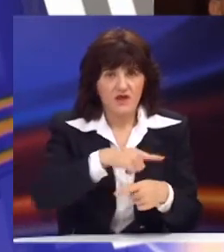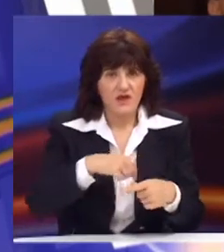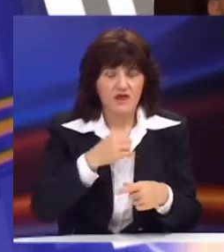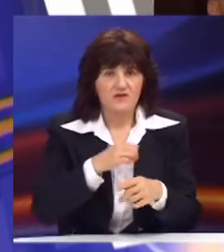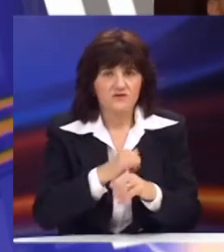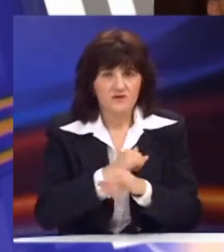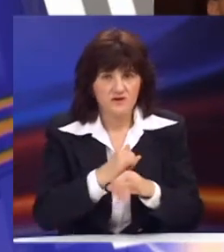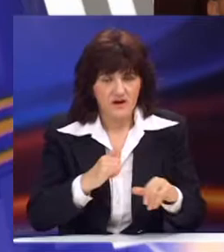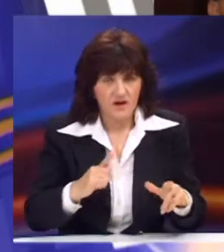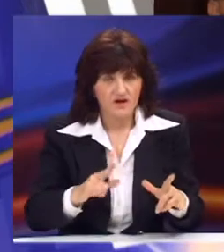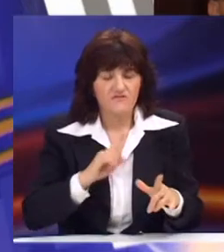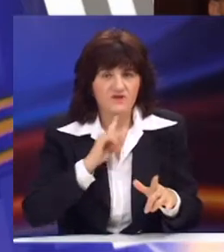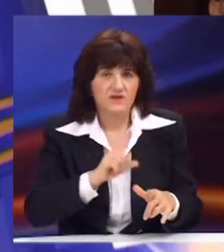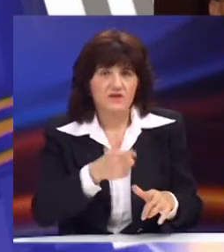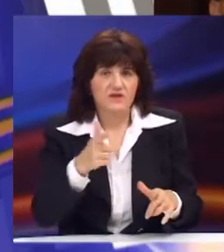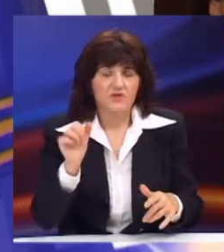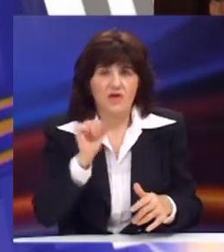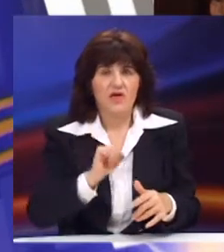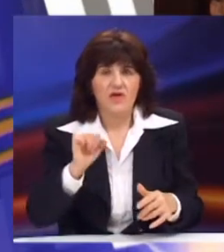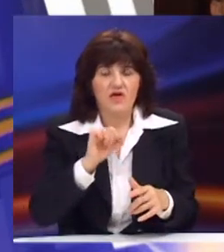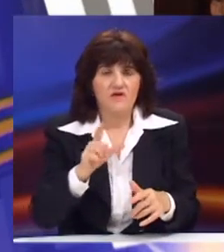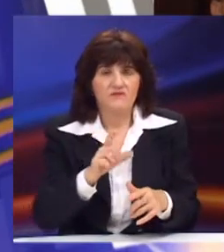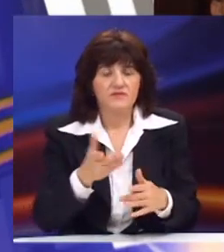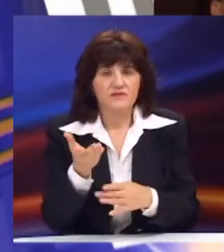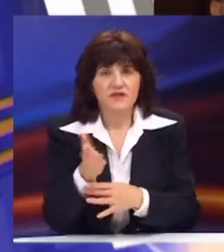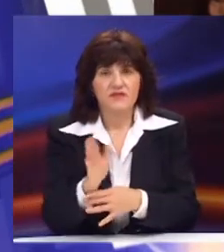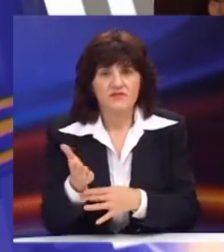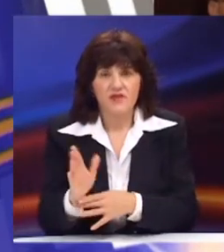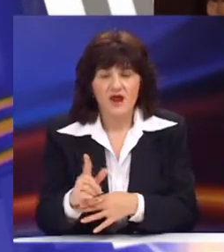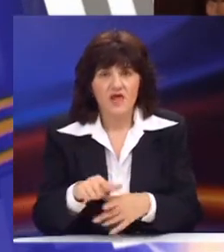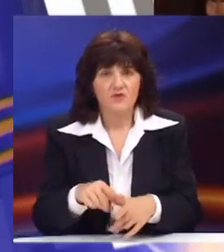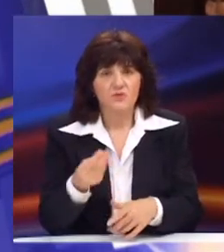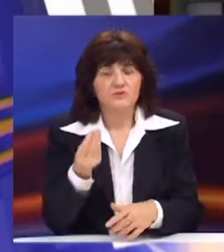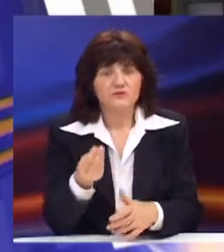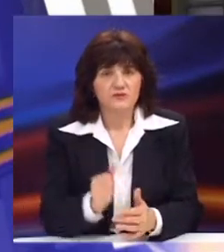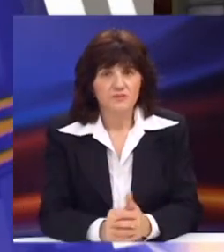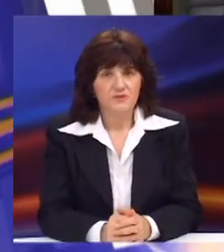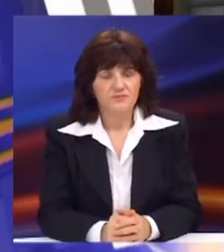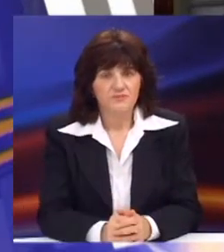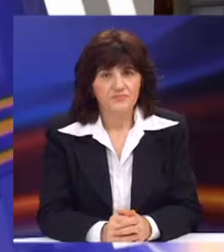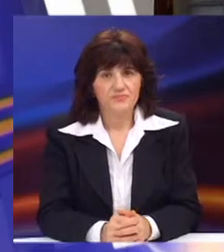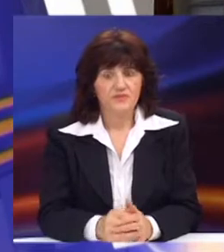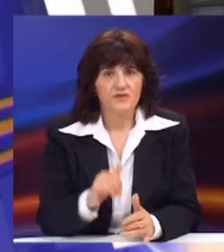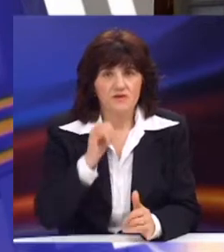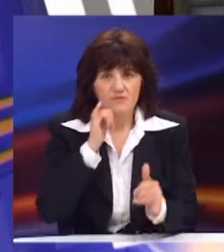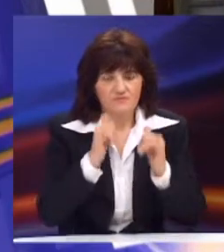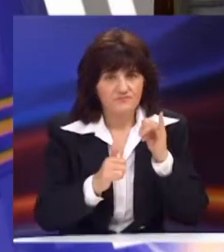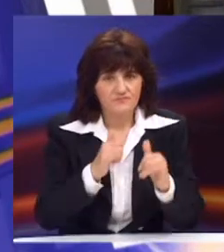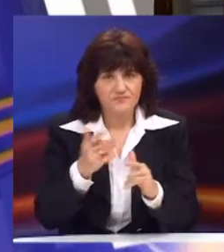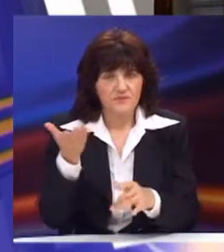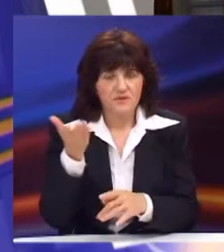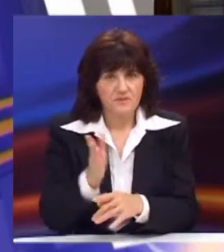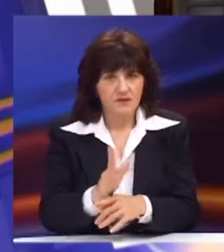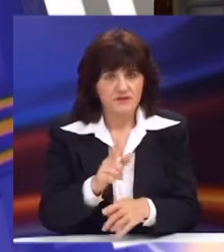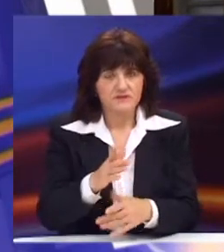regionalnog razvoja i lokalne samouprave, kao i od strane evropske delegacije u Srbiji. Studijsku posetu